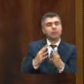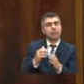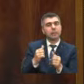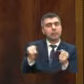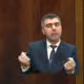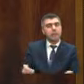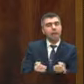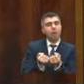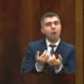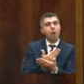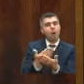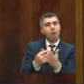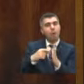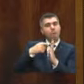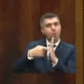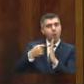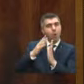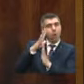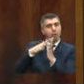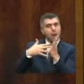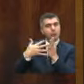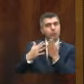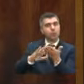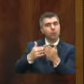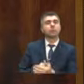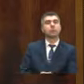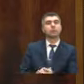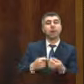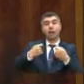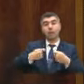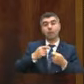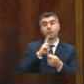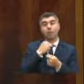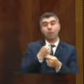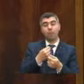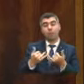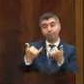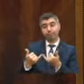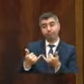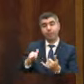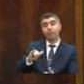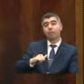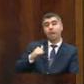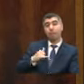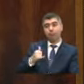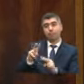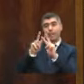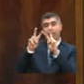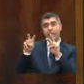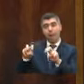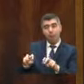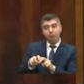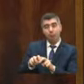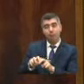مستقبلية لمشاريعنا وبرامجنا. سيد رئيس الحكومة المحترم، إن شبابنا من الخريجين وغير الخريجين في حاجة إلى فرص